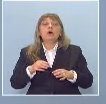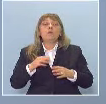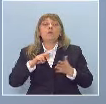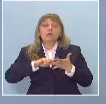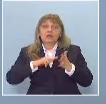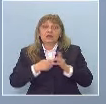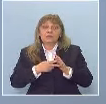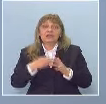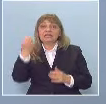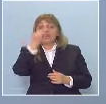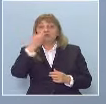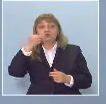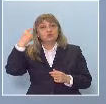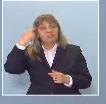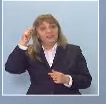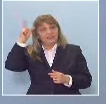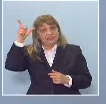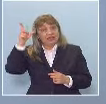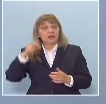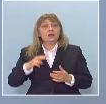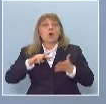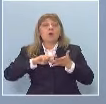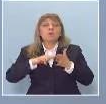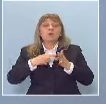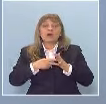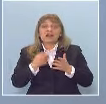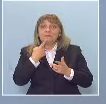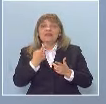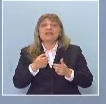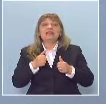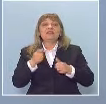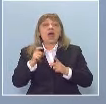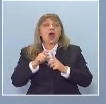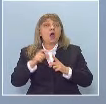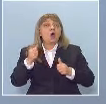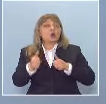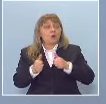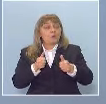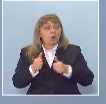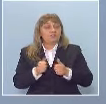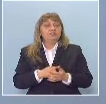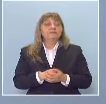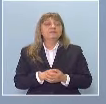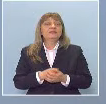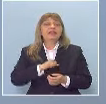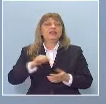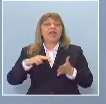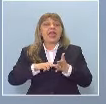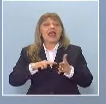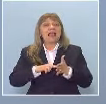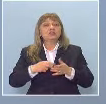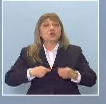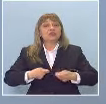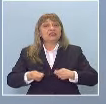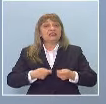изкуствен интелект за първи път във Варна, програмиране на роботи, което е продължение на нашия STEM център, и електронна търговия. Това